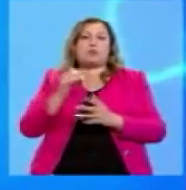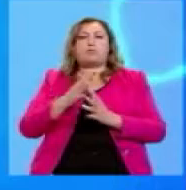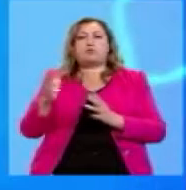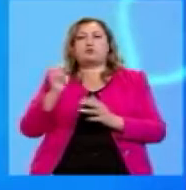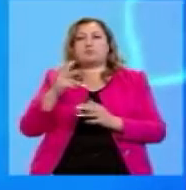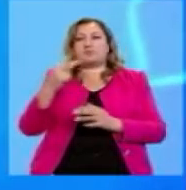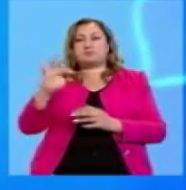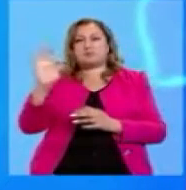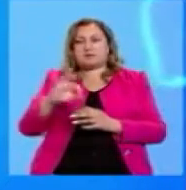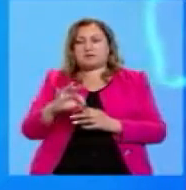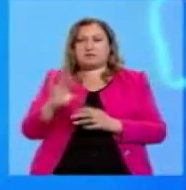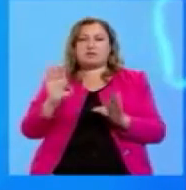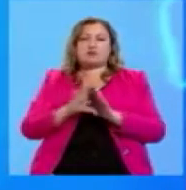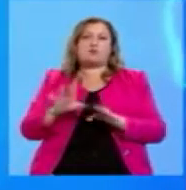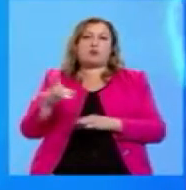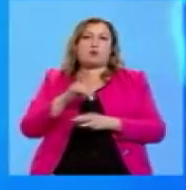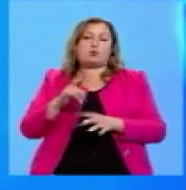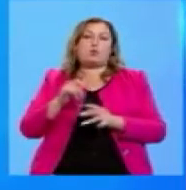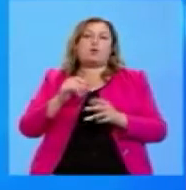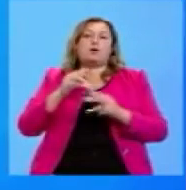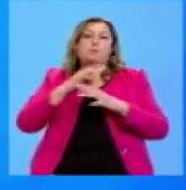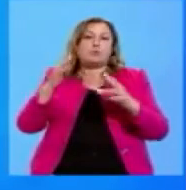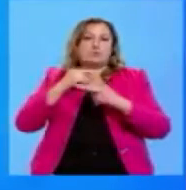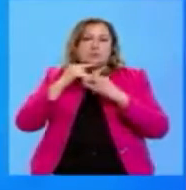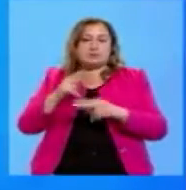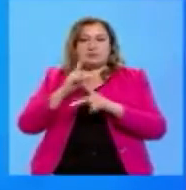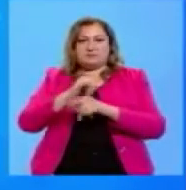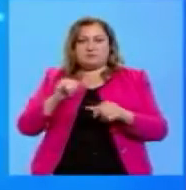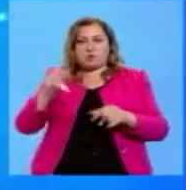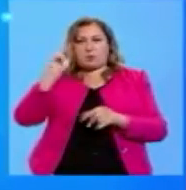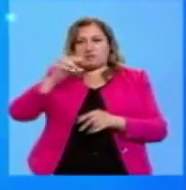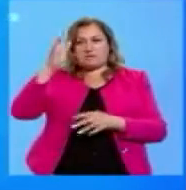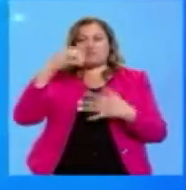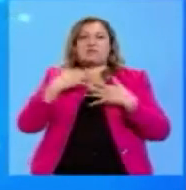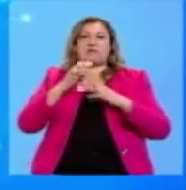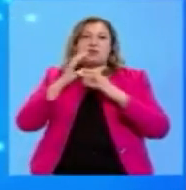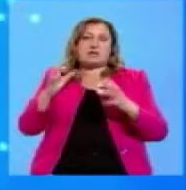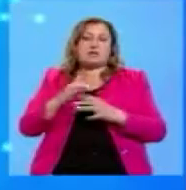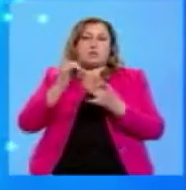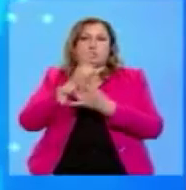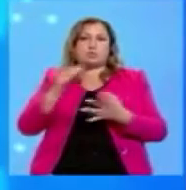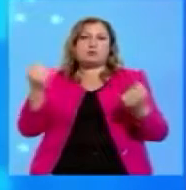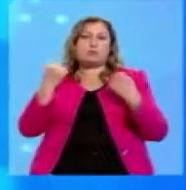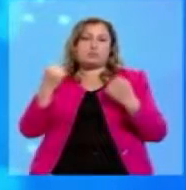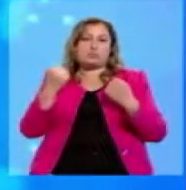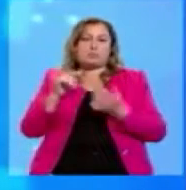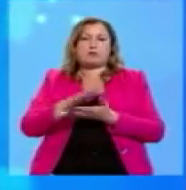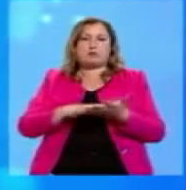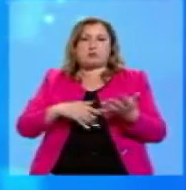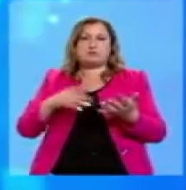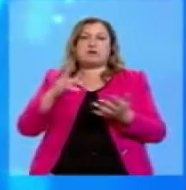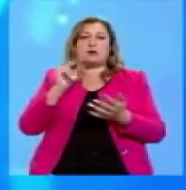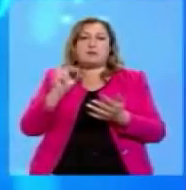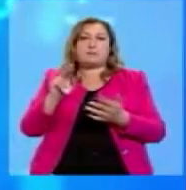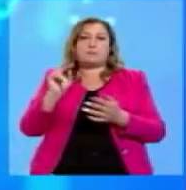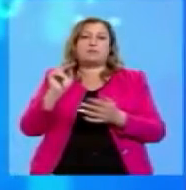чем 20%. Также в районе уделяется особое внимание развитию образования, здравоохранения, культуры и спорта. Продолжается